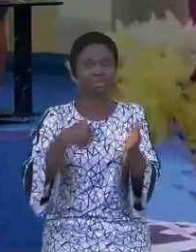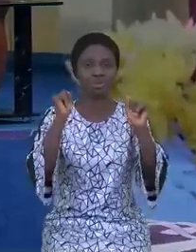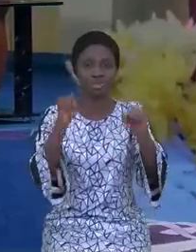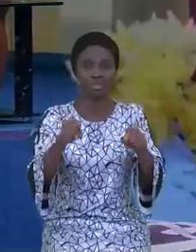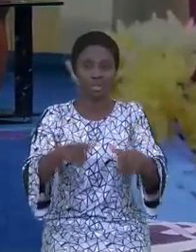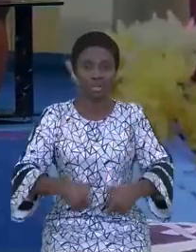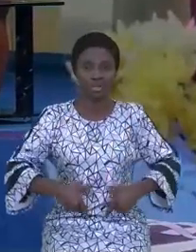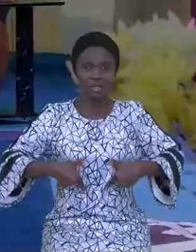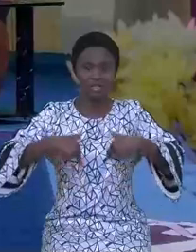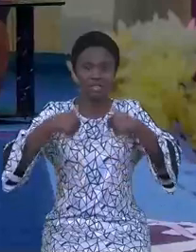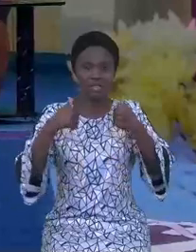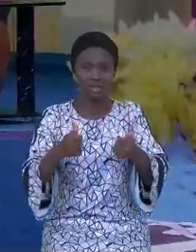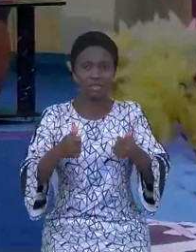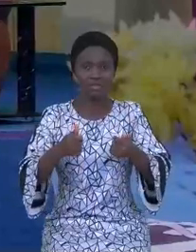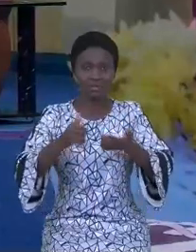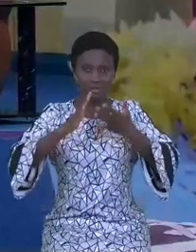piété.